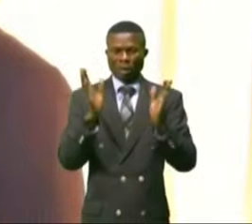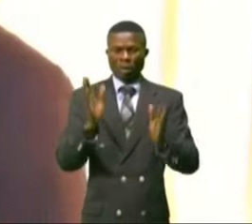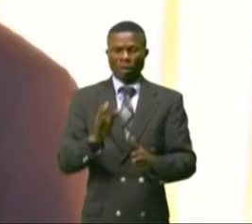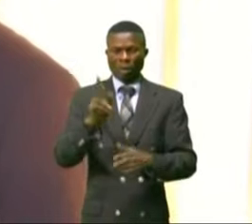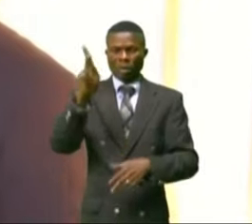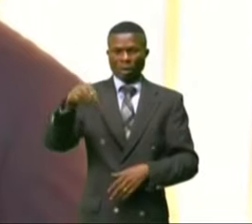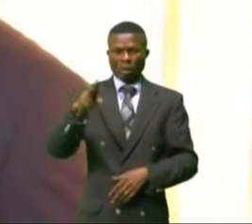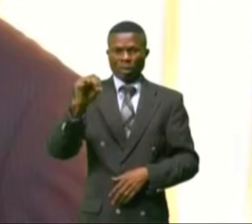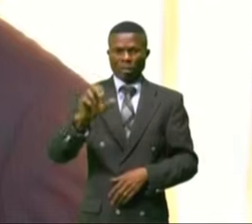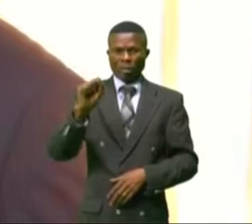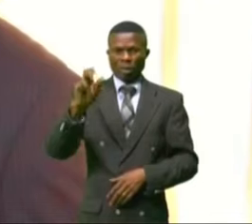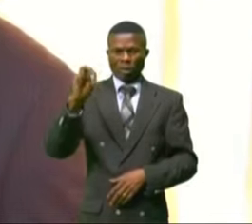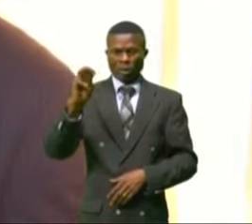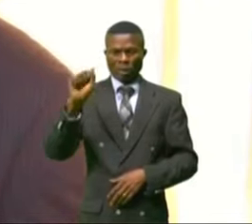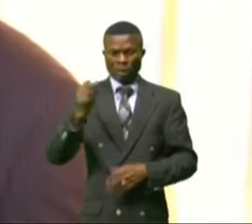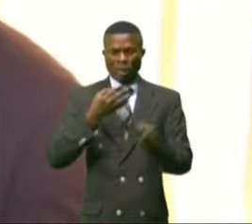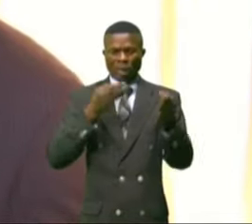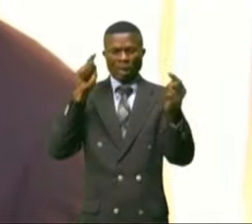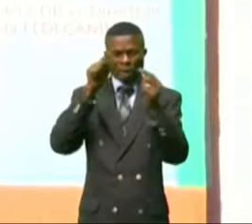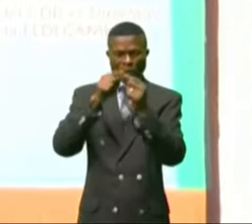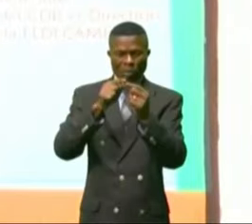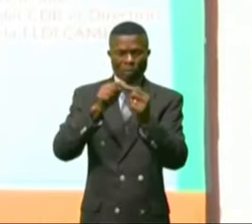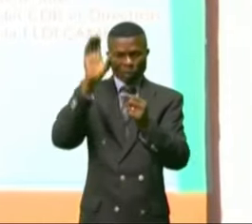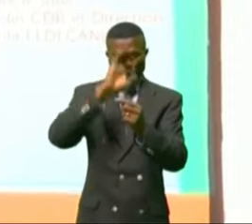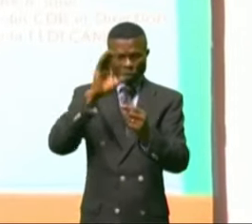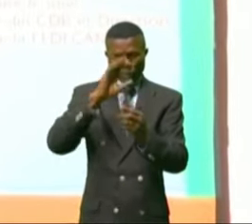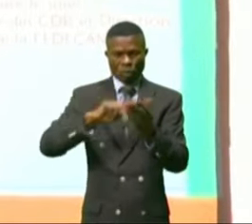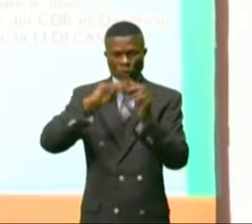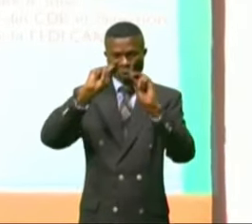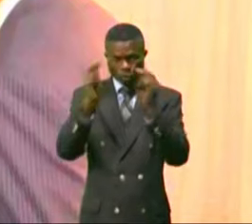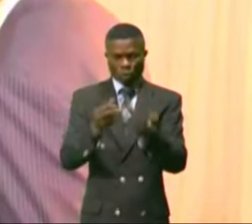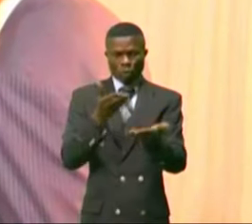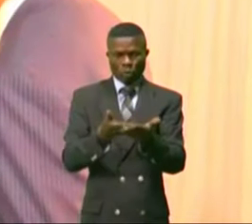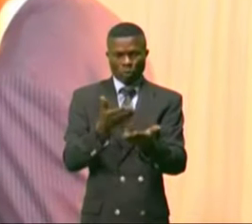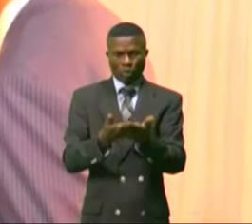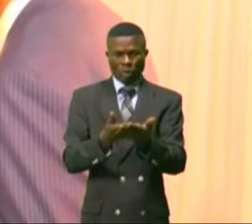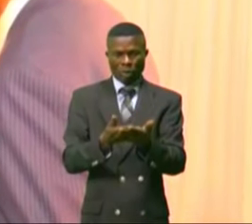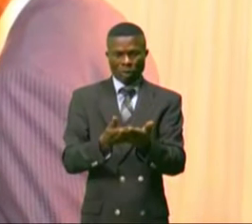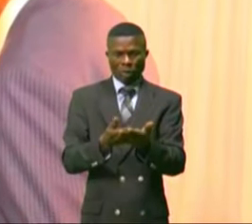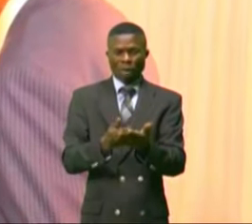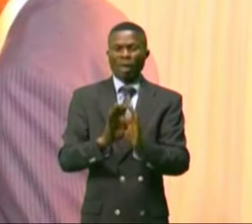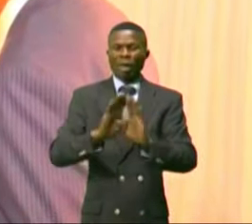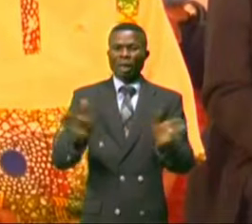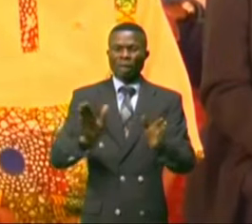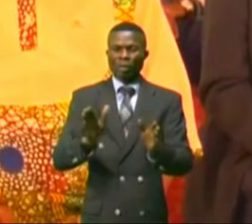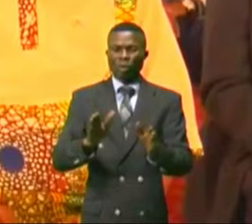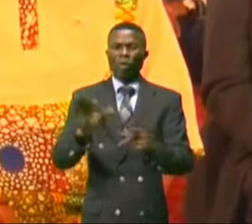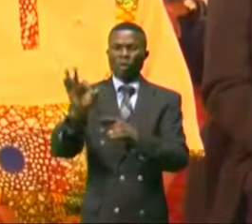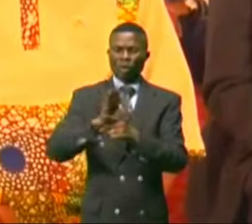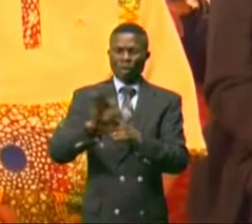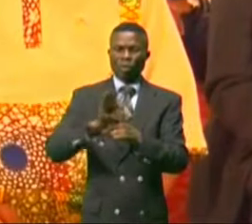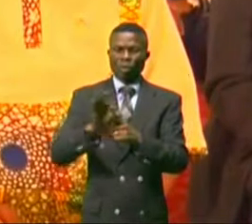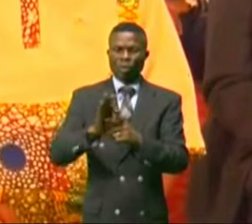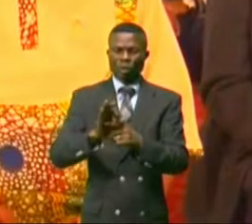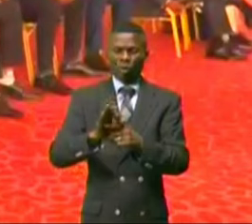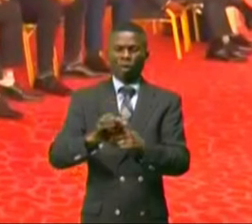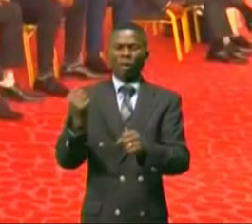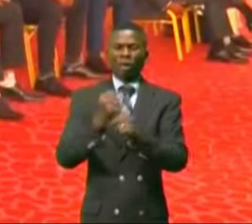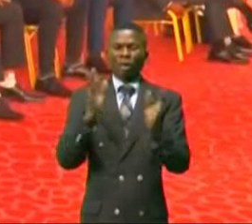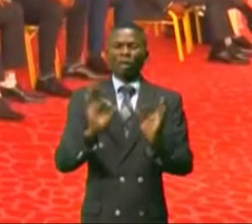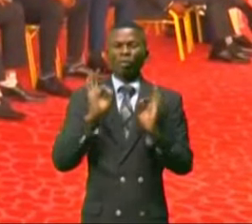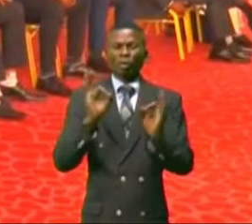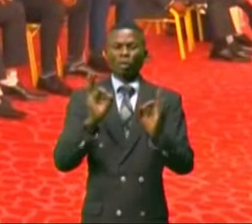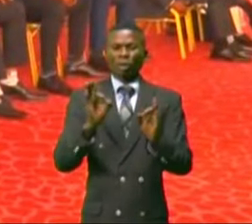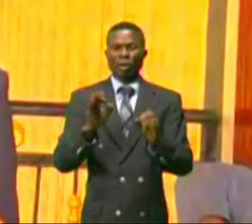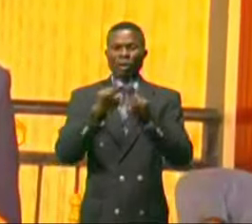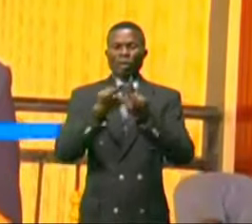PNAM décrit les objectifs poursuivis à travers cette plateforme qui accessible la formation du nouveau personnel, y